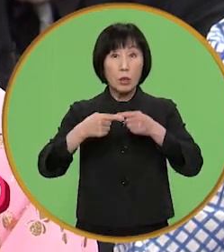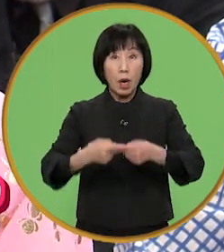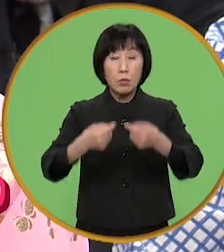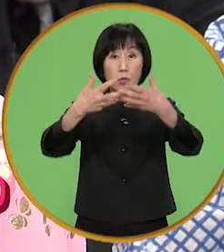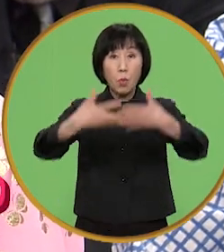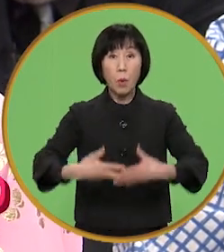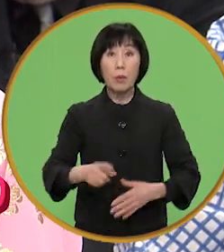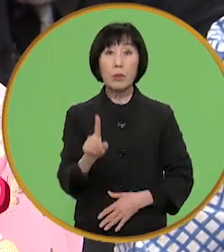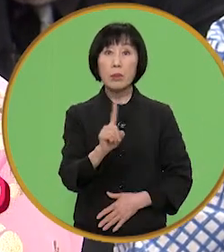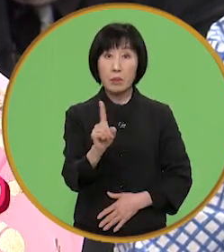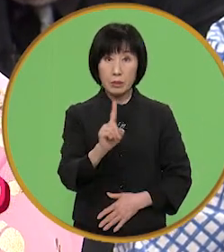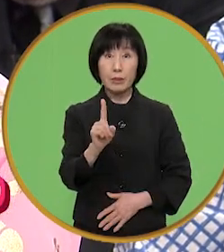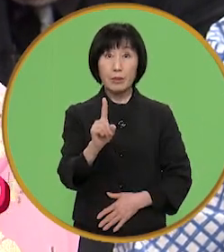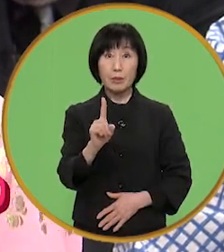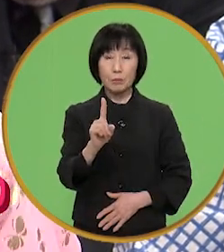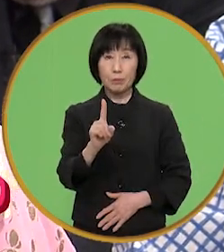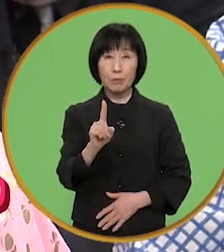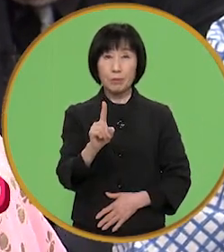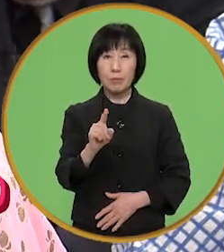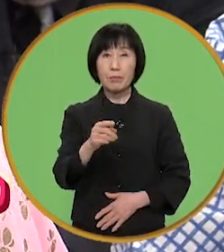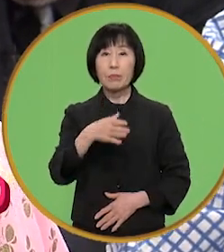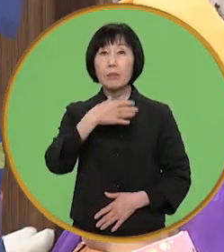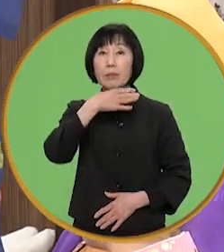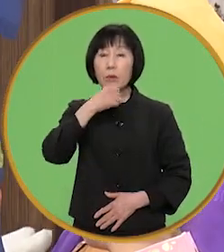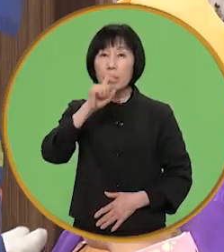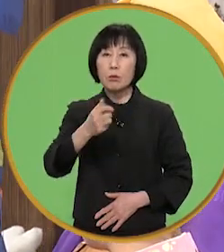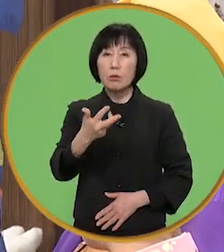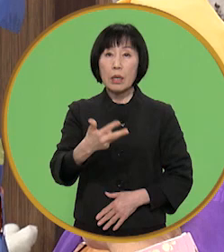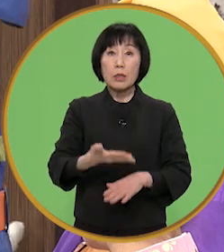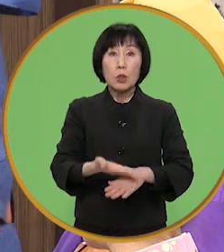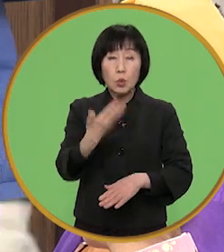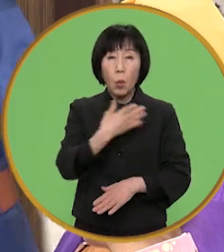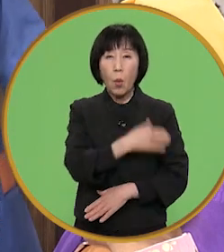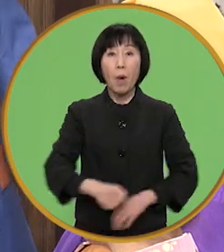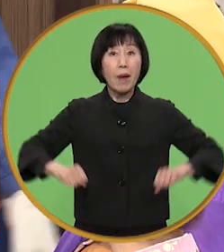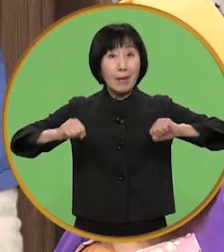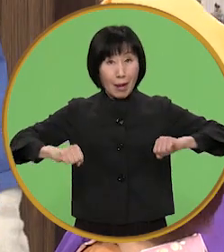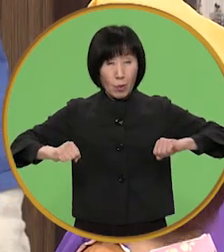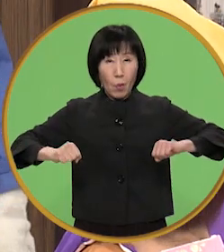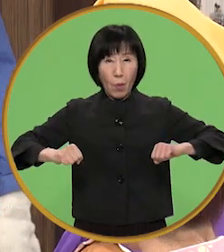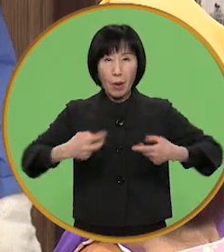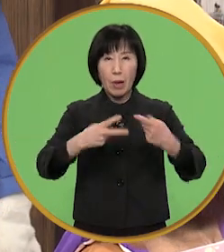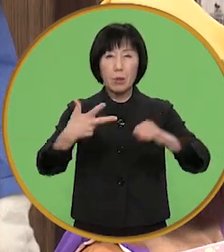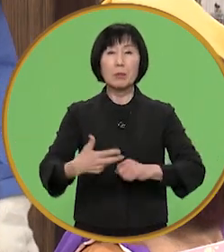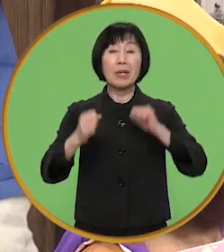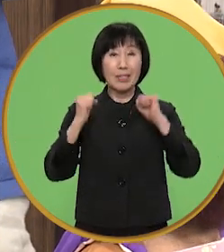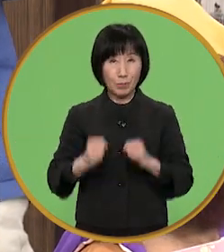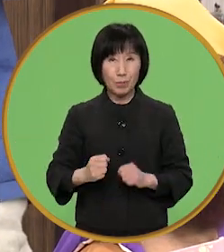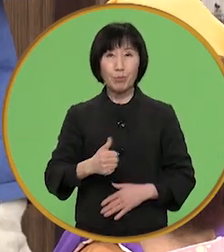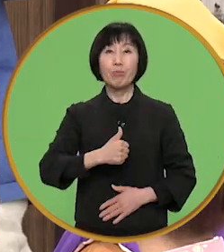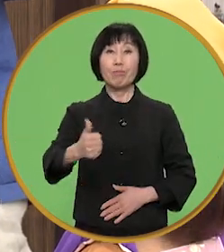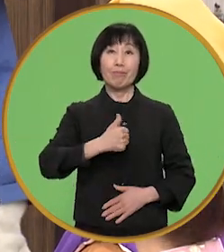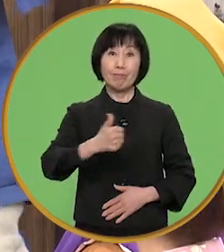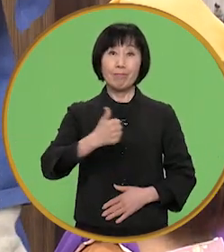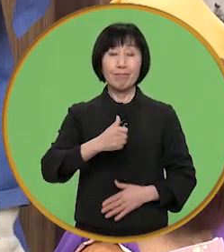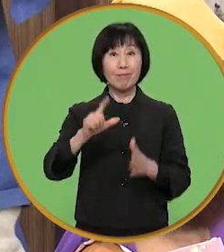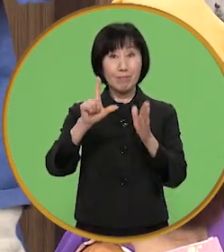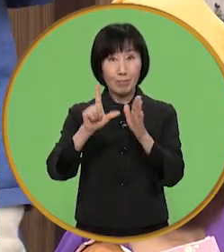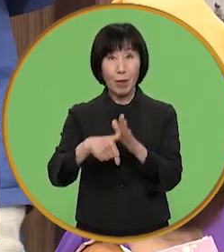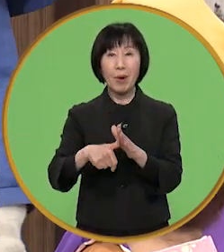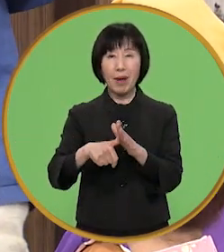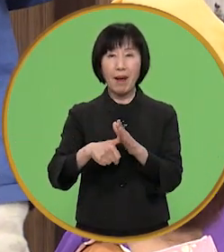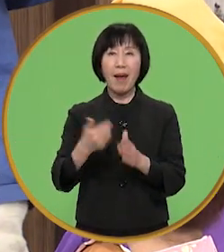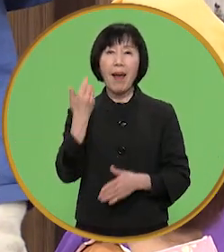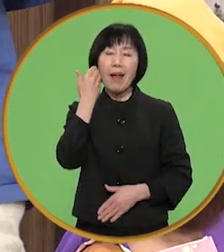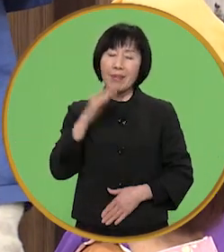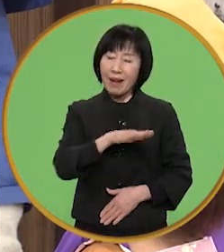消防団に入るための条件は何かしら。 18歳以上の健康な人で、広島市に居住または通